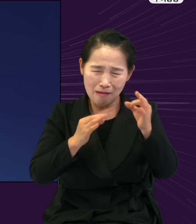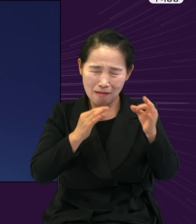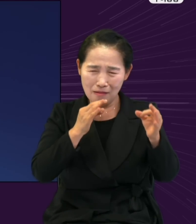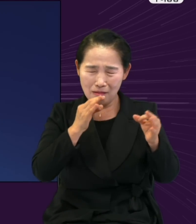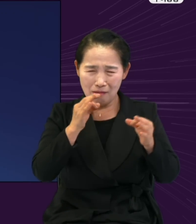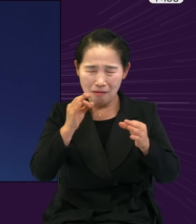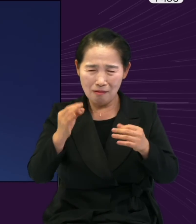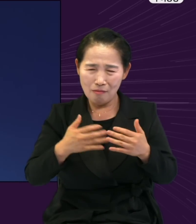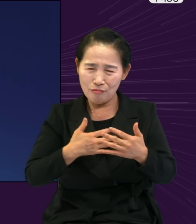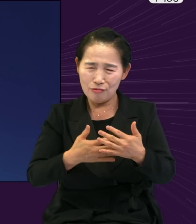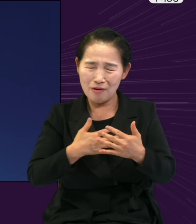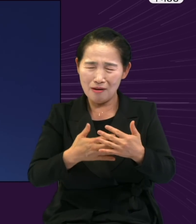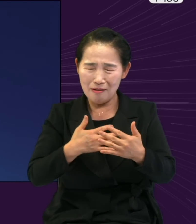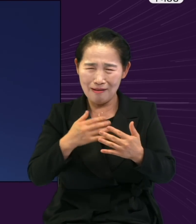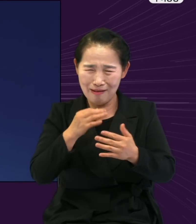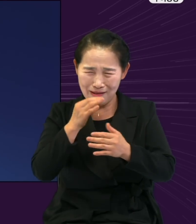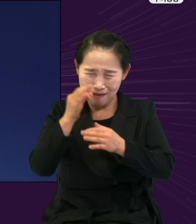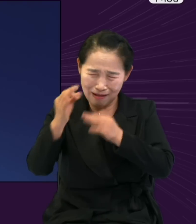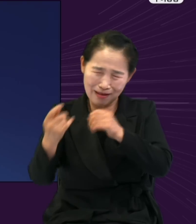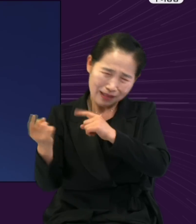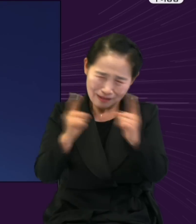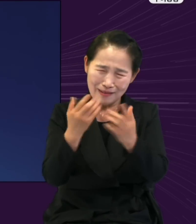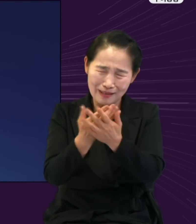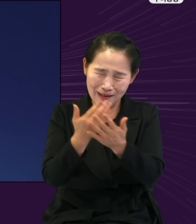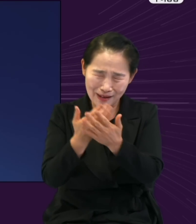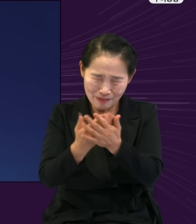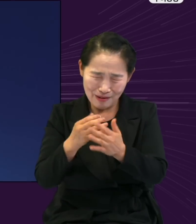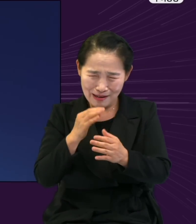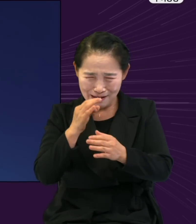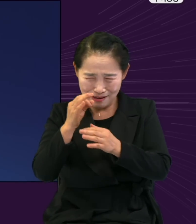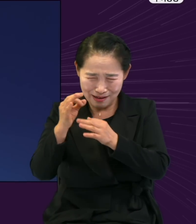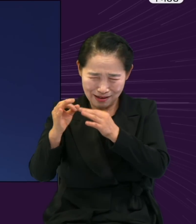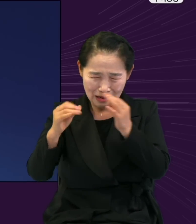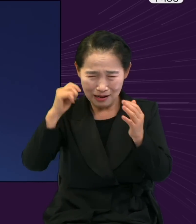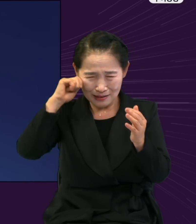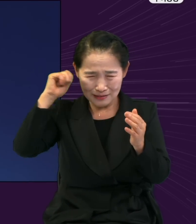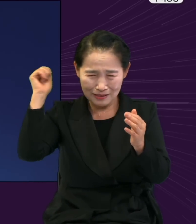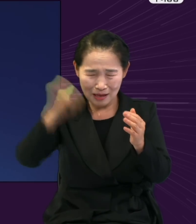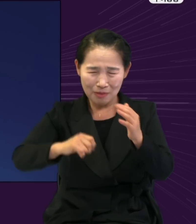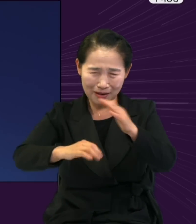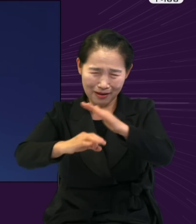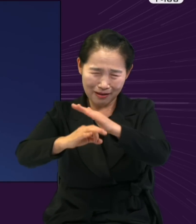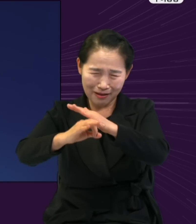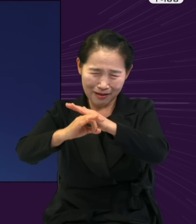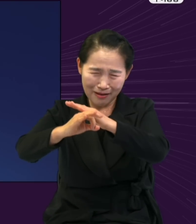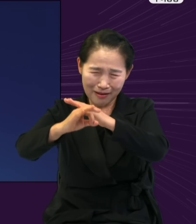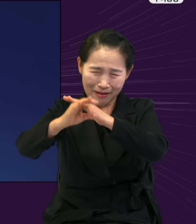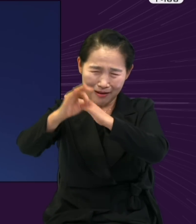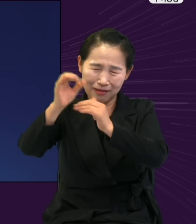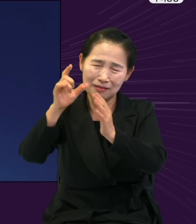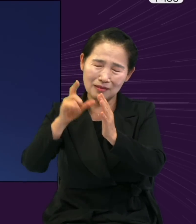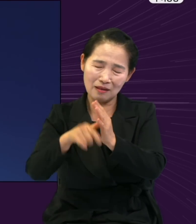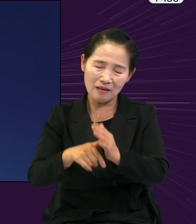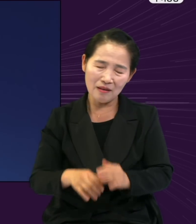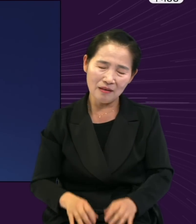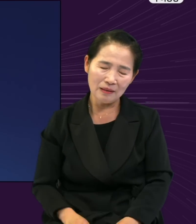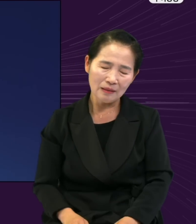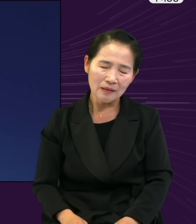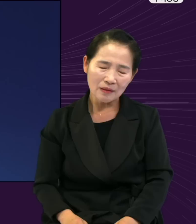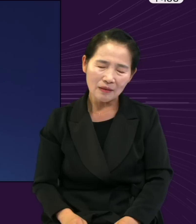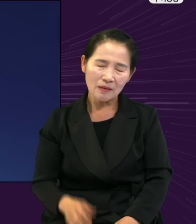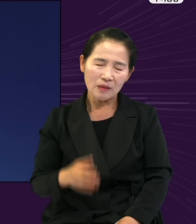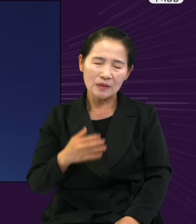기도했습니다. 새벽에 조금 어둠이 지나고 새벽에 동이 좀 터올 쯤에 제 입에서 내게 있는 향유옥합